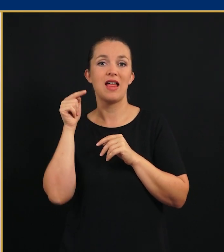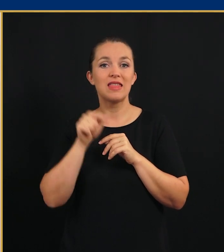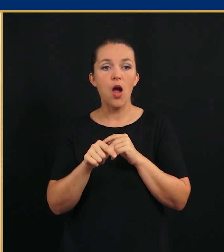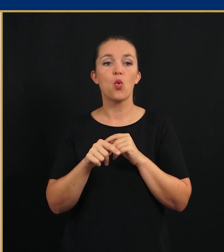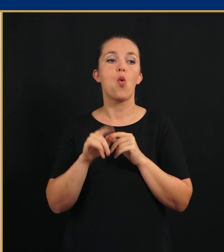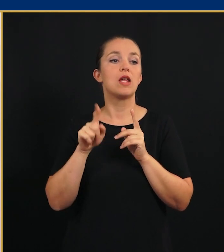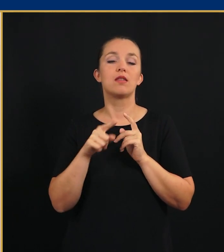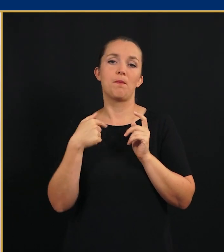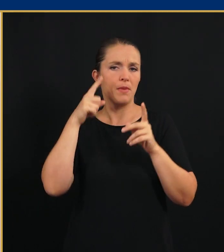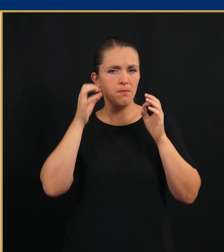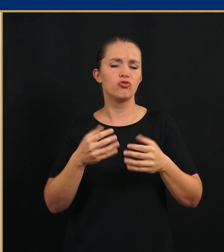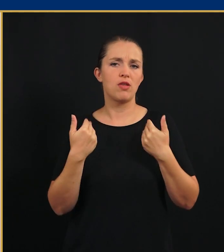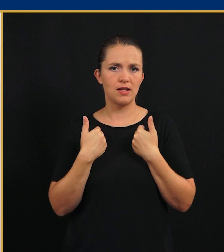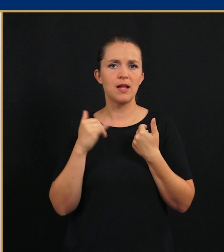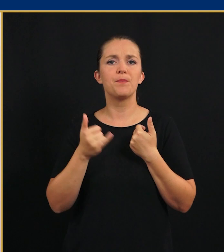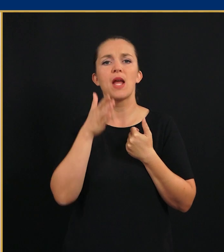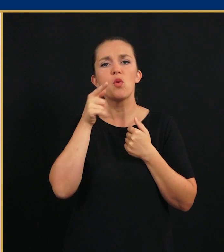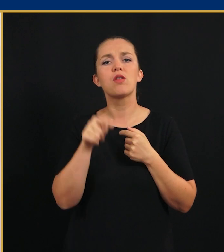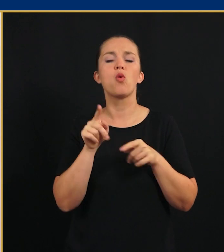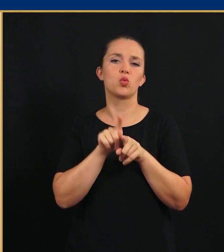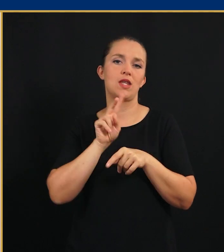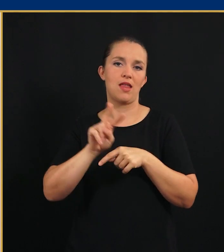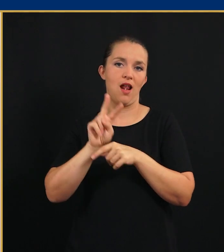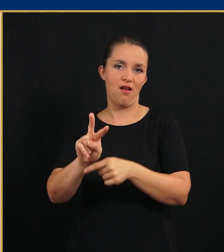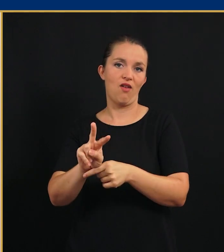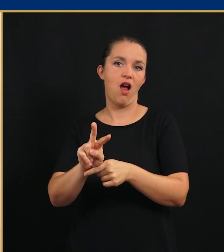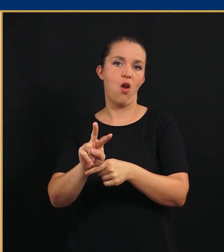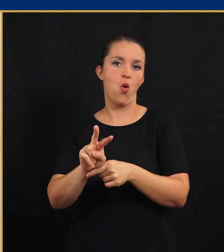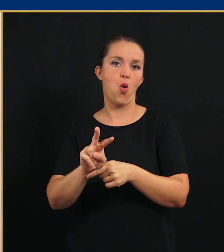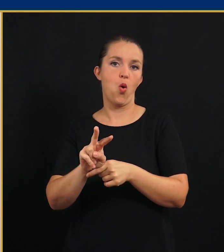da je seveda tako in prepričana sem, da se